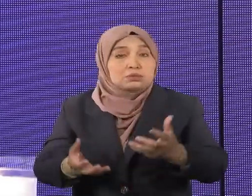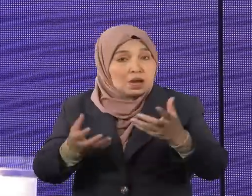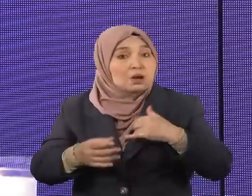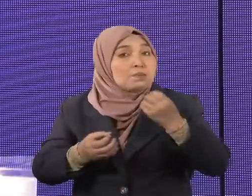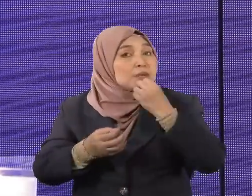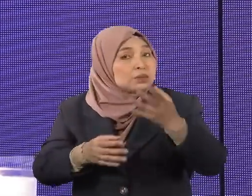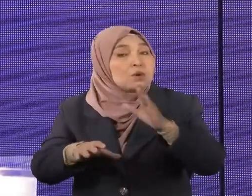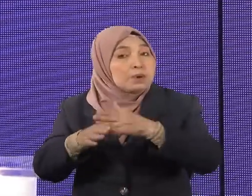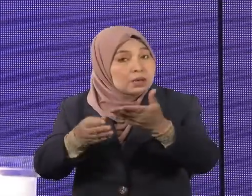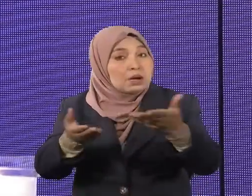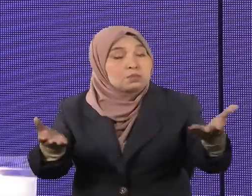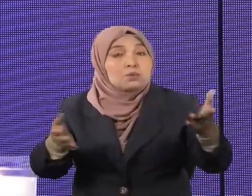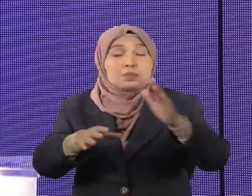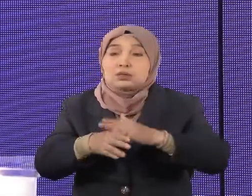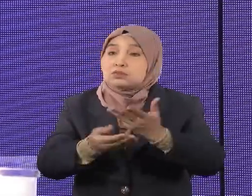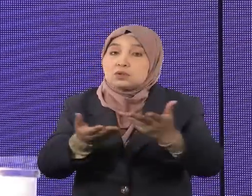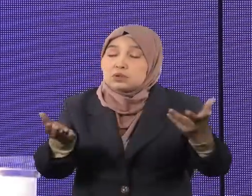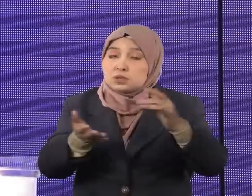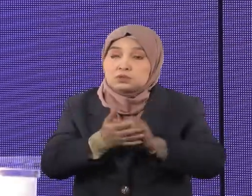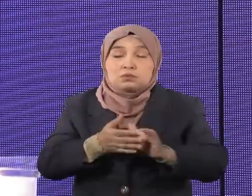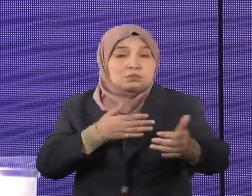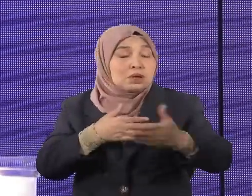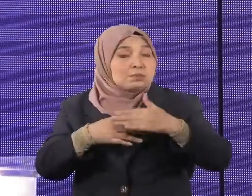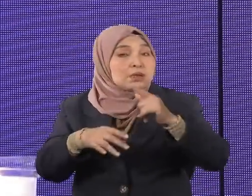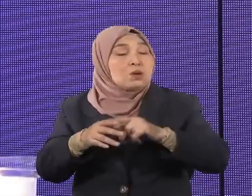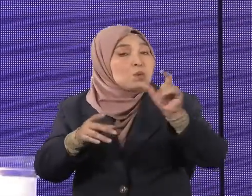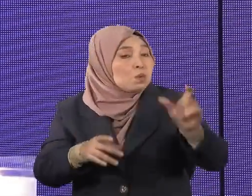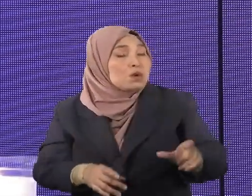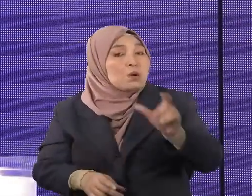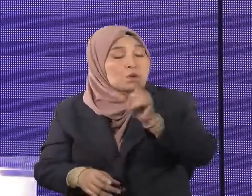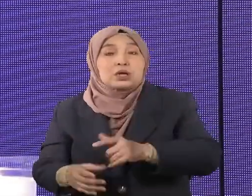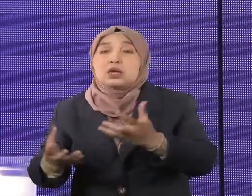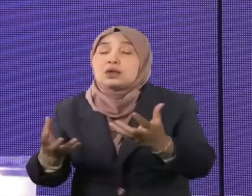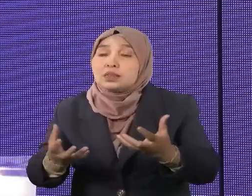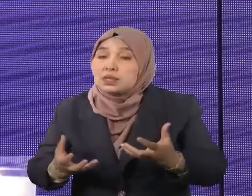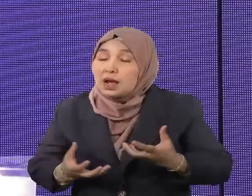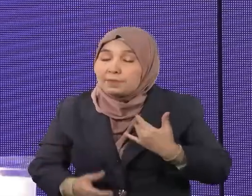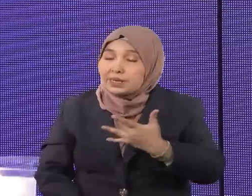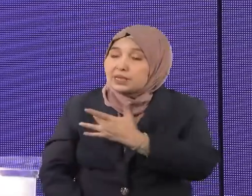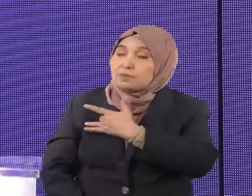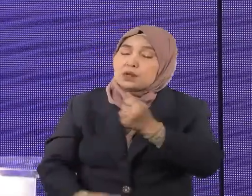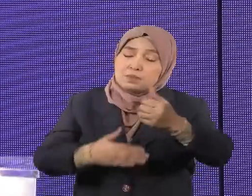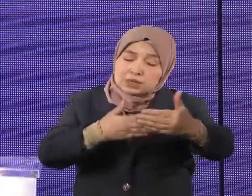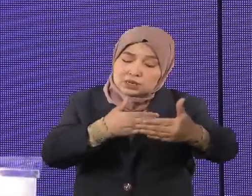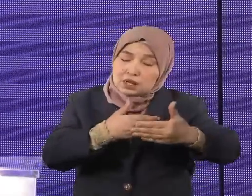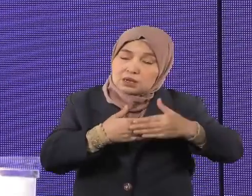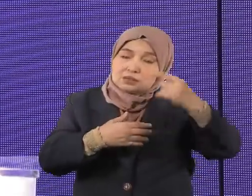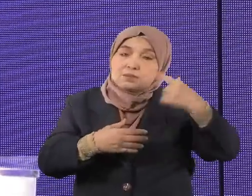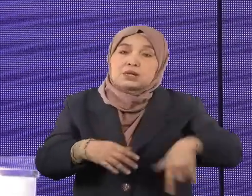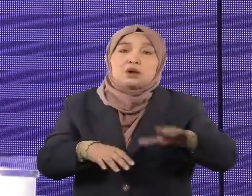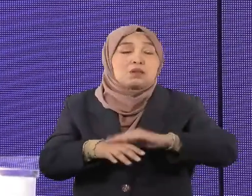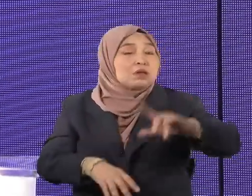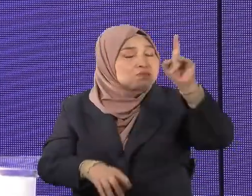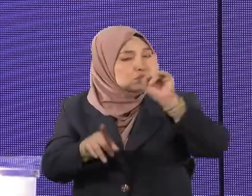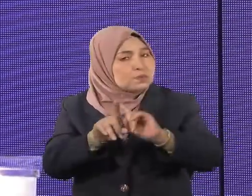khabarkan kepadamu, kepada kamu semua, ini merujuk kepada orang-orang yang ingin beriman, mendekatkan diri kepada Allah Subhanahu Wa Taala.